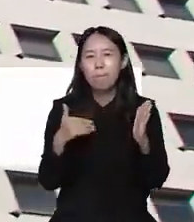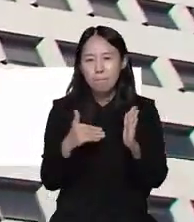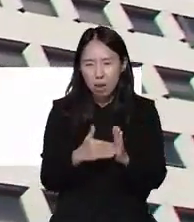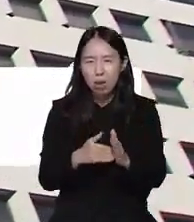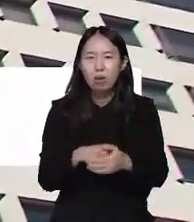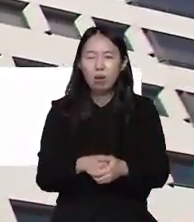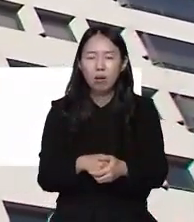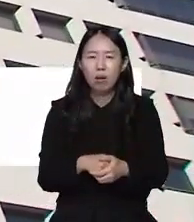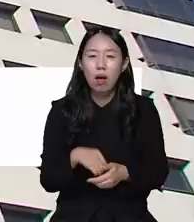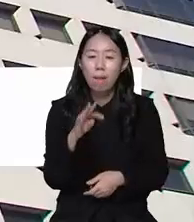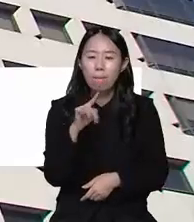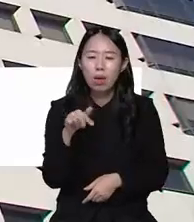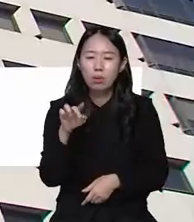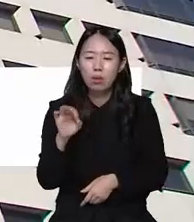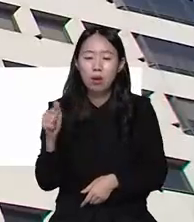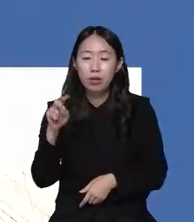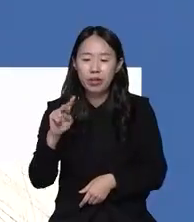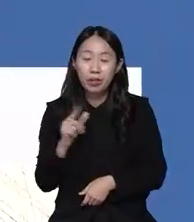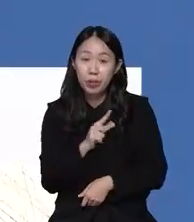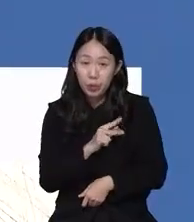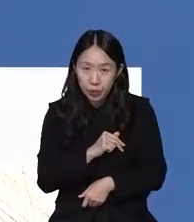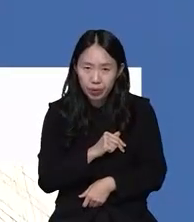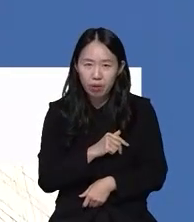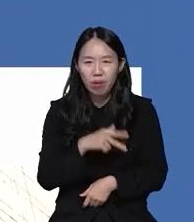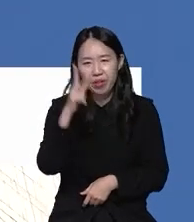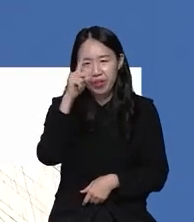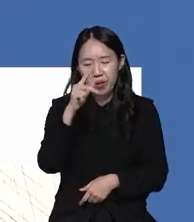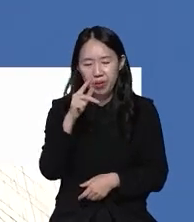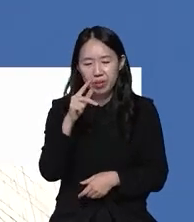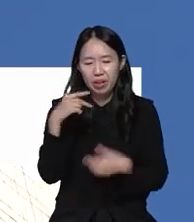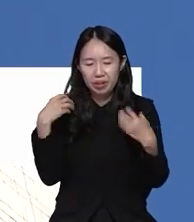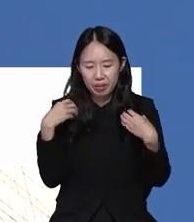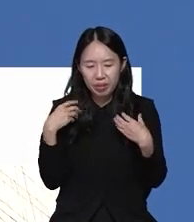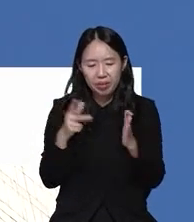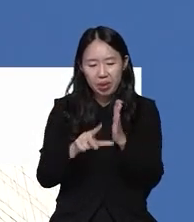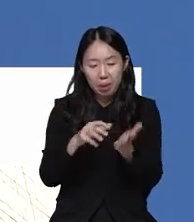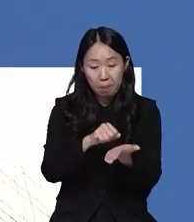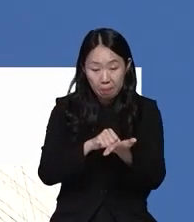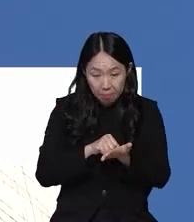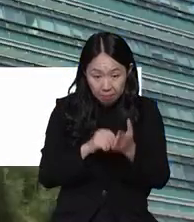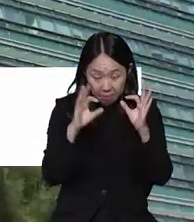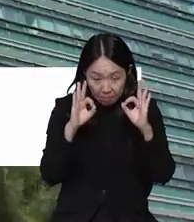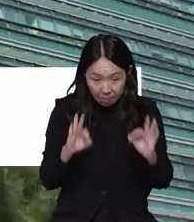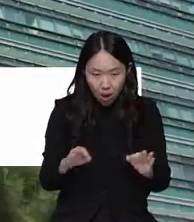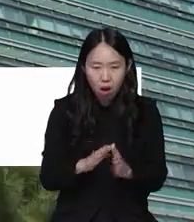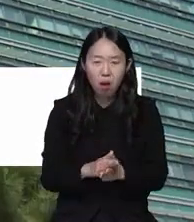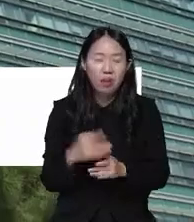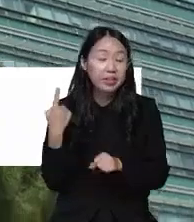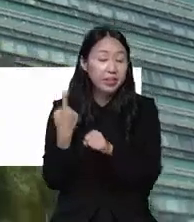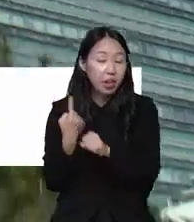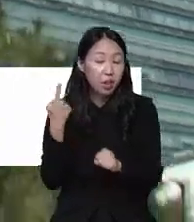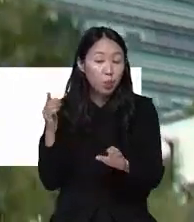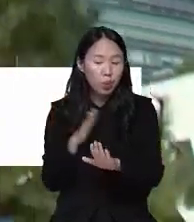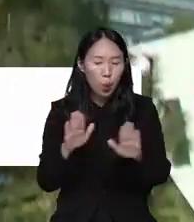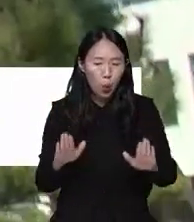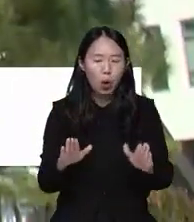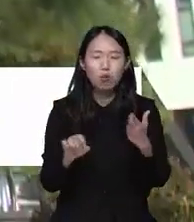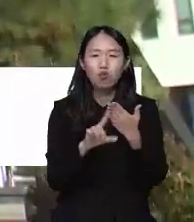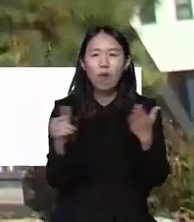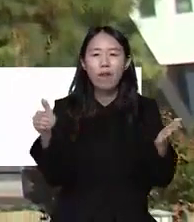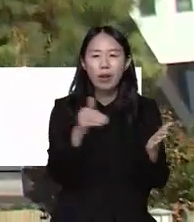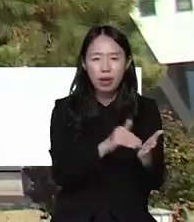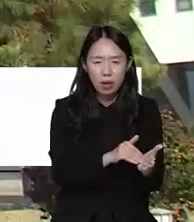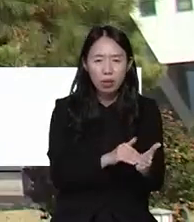행정안전위원회 박정현 더불어민주당 의원이 경찰청에서 받은 자료에 따르면 지난해부터 올해 9월까지